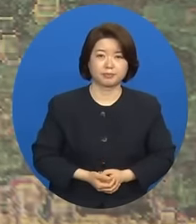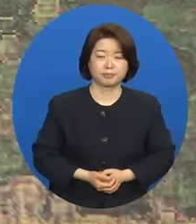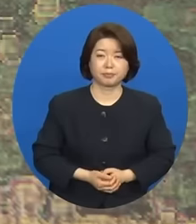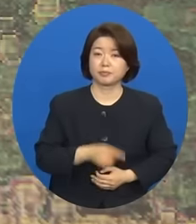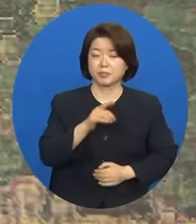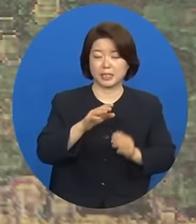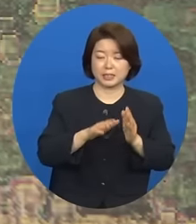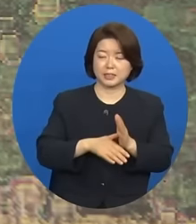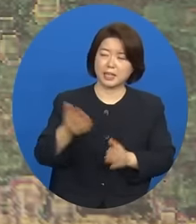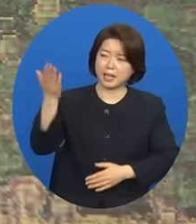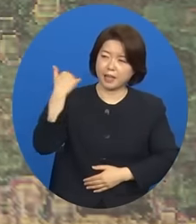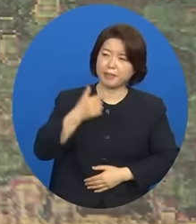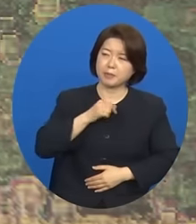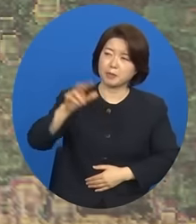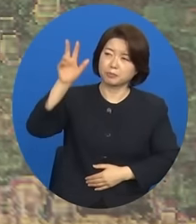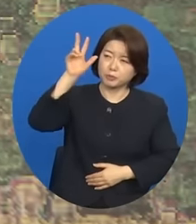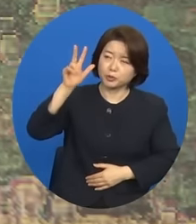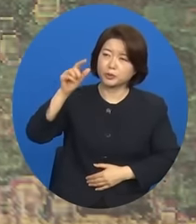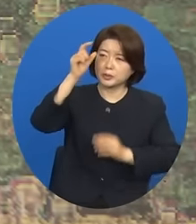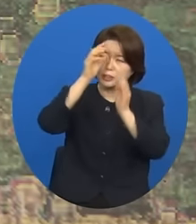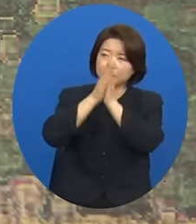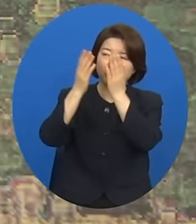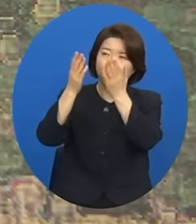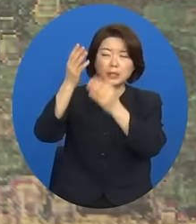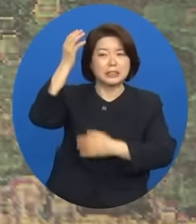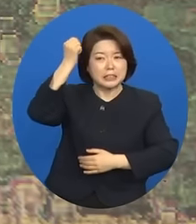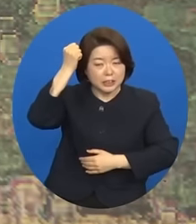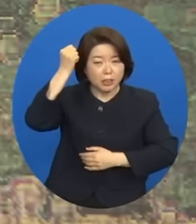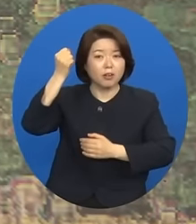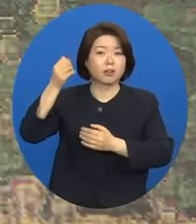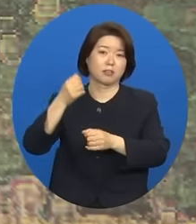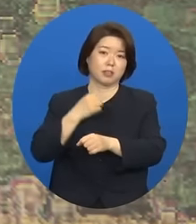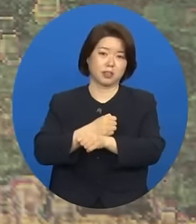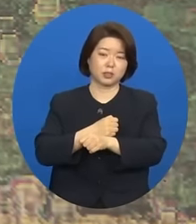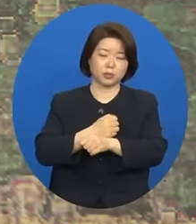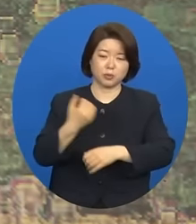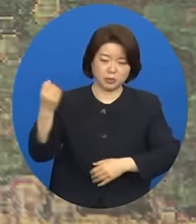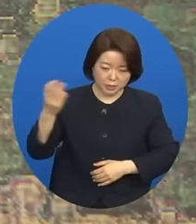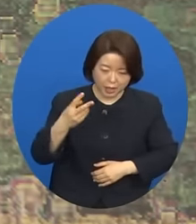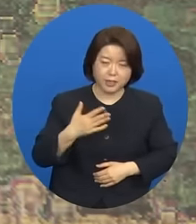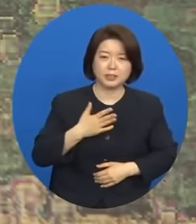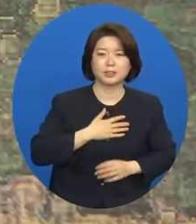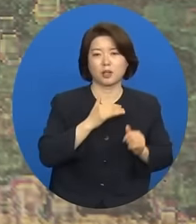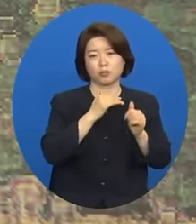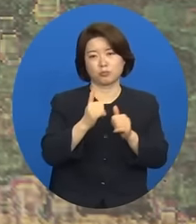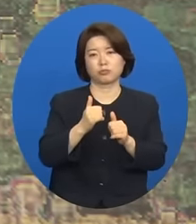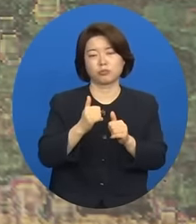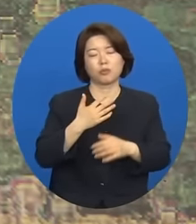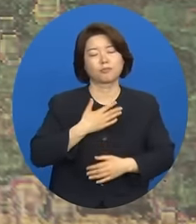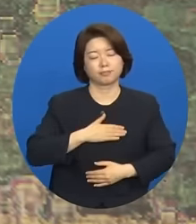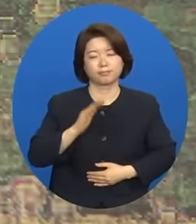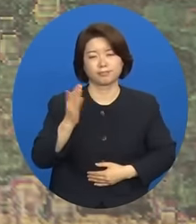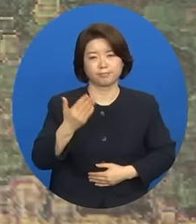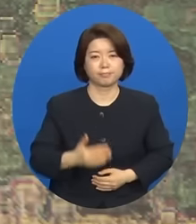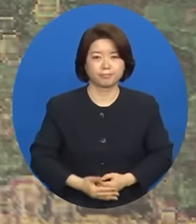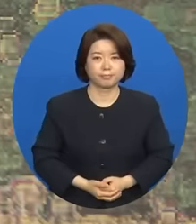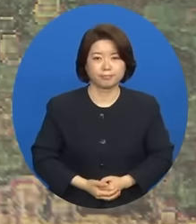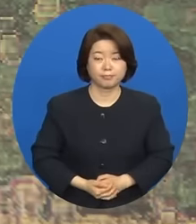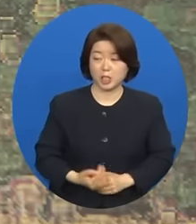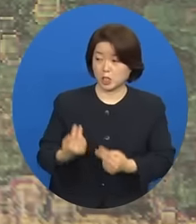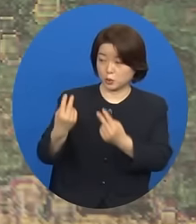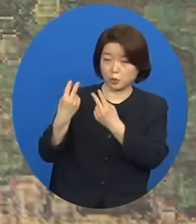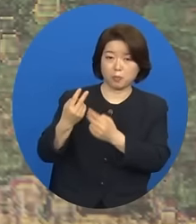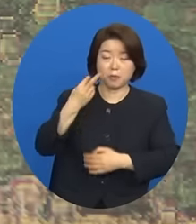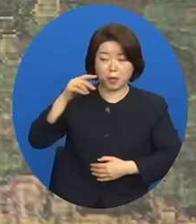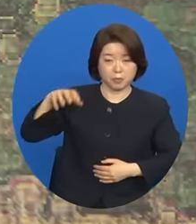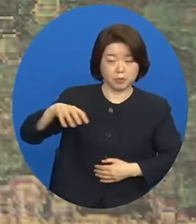그때 그 서원을 기억하시고 하나님이 다시 불러주신 것임을 알게 되었어요. 돌아보면 미국에서의